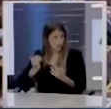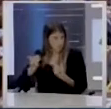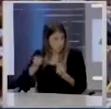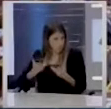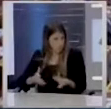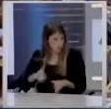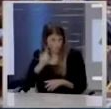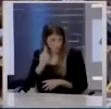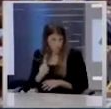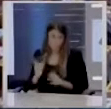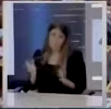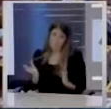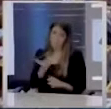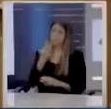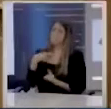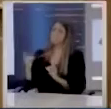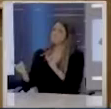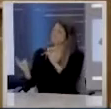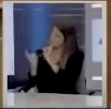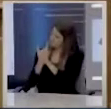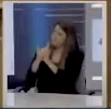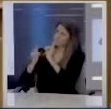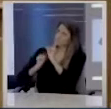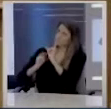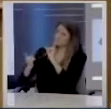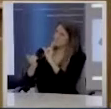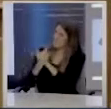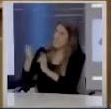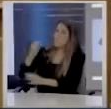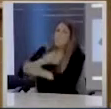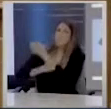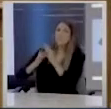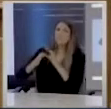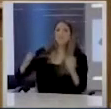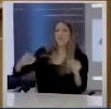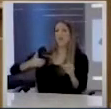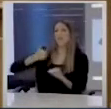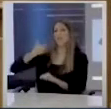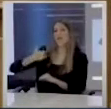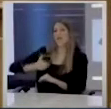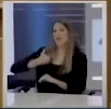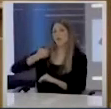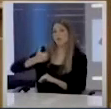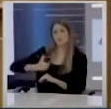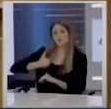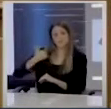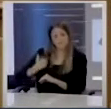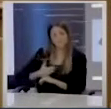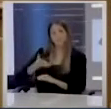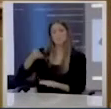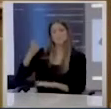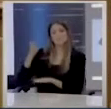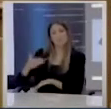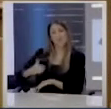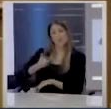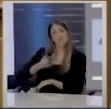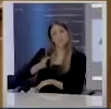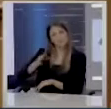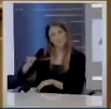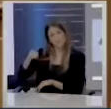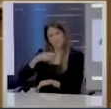Μου διηγήθηκε λοιπόν μια ιστορία για ένα νέο παιδί, ο οποίος τον βρήκε και